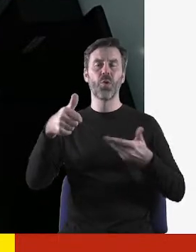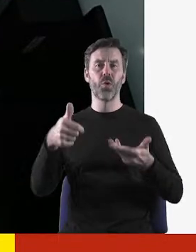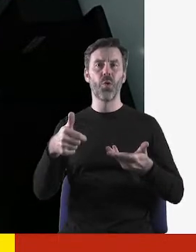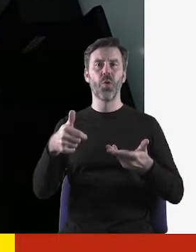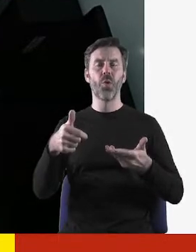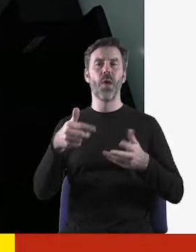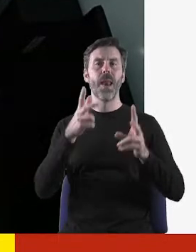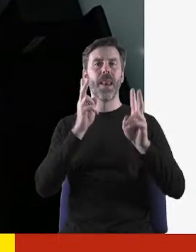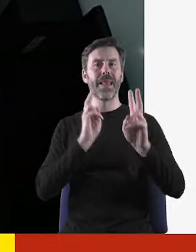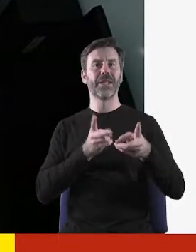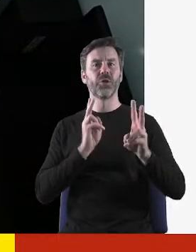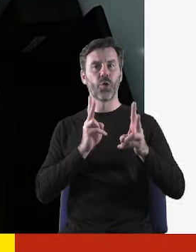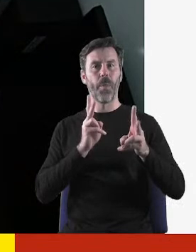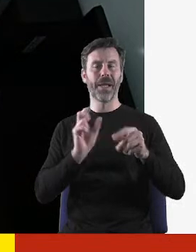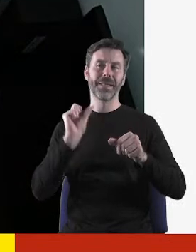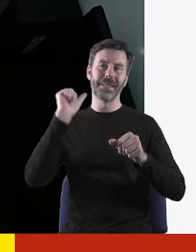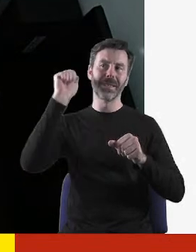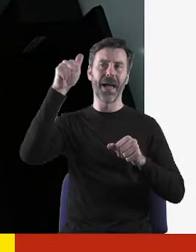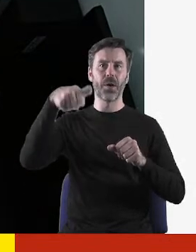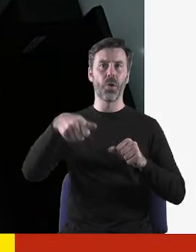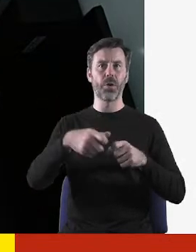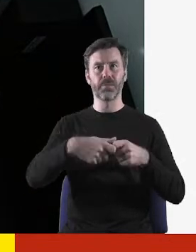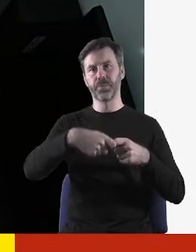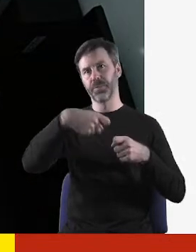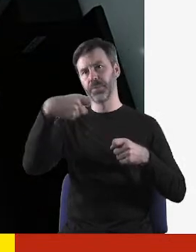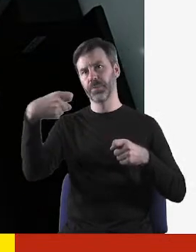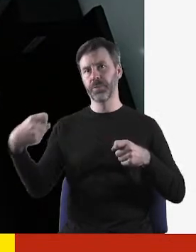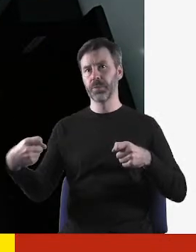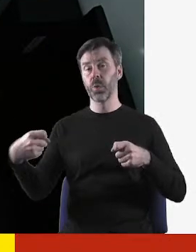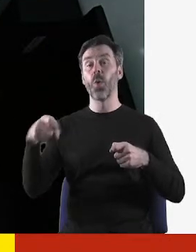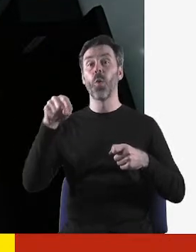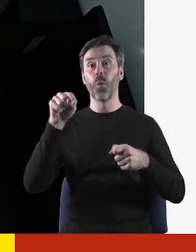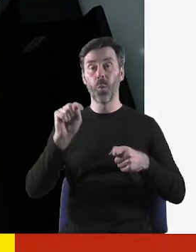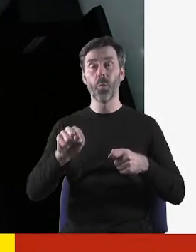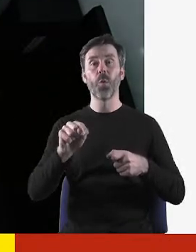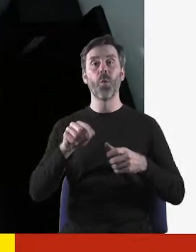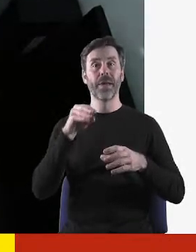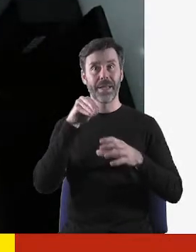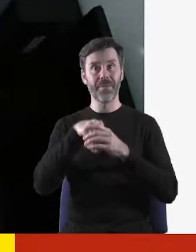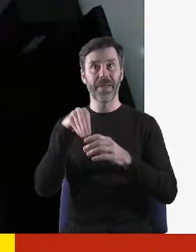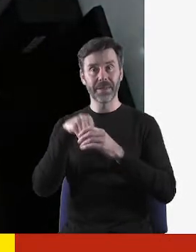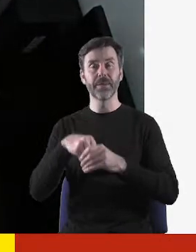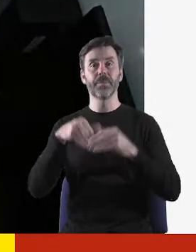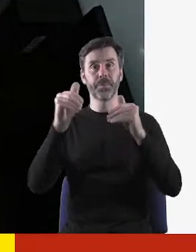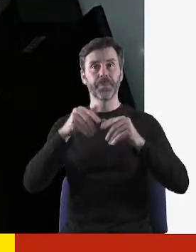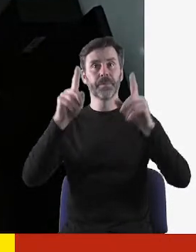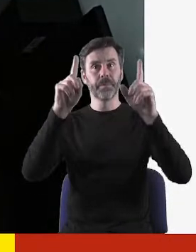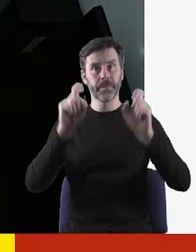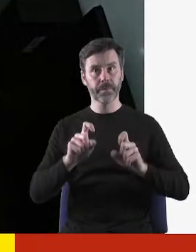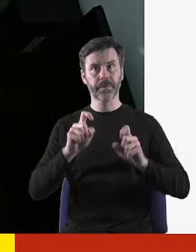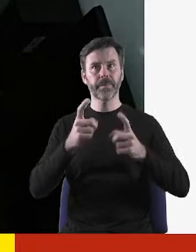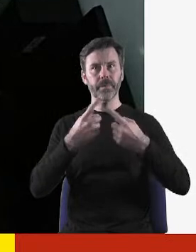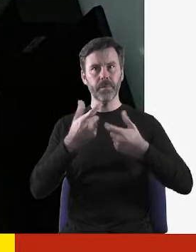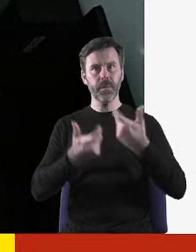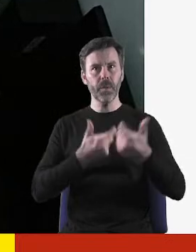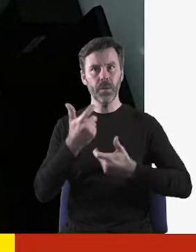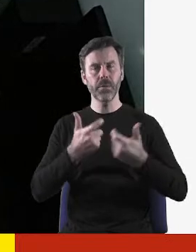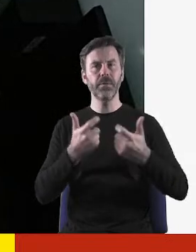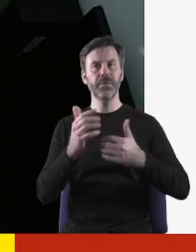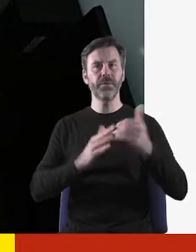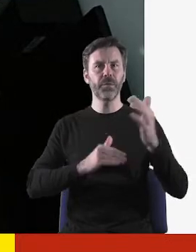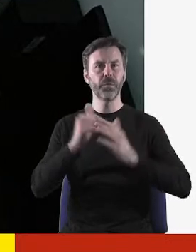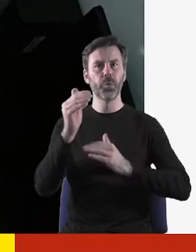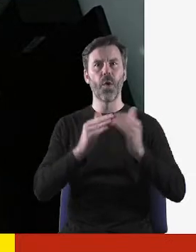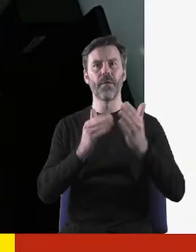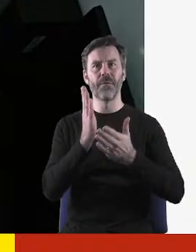do listopada przyszłego roku, tak, aby ta inwestycja mogła zostać zrealizowana na terenie